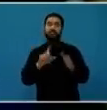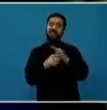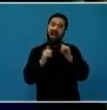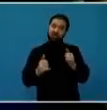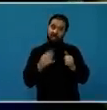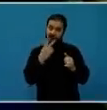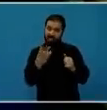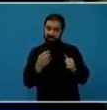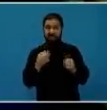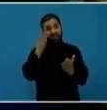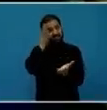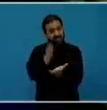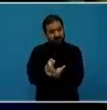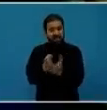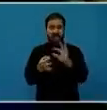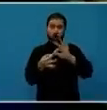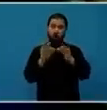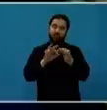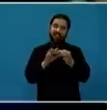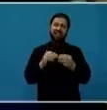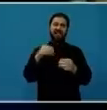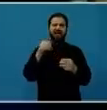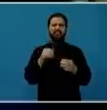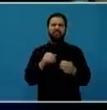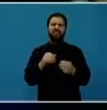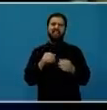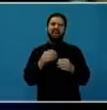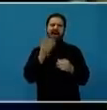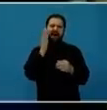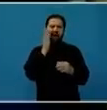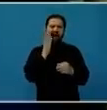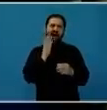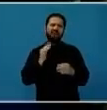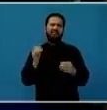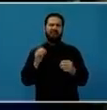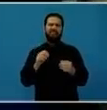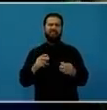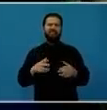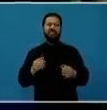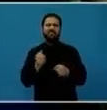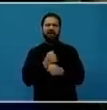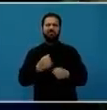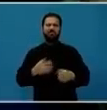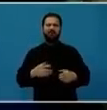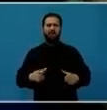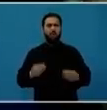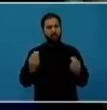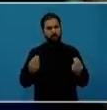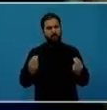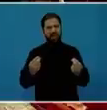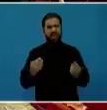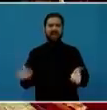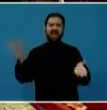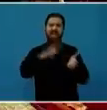dreptate. Cuvintele calde ne creează o stare de bine, iar cuvintele dure